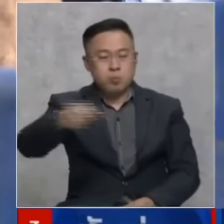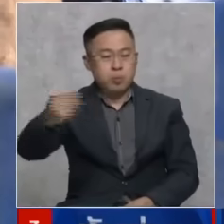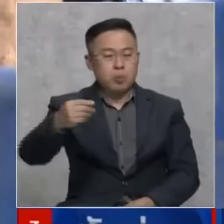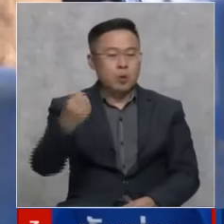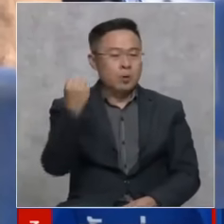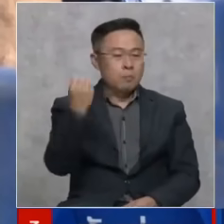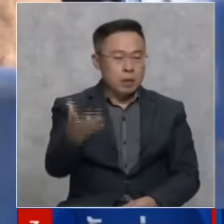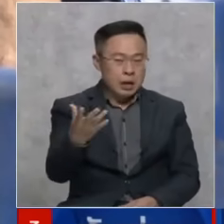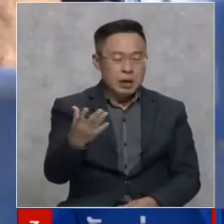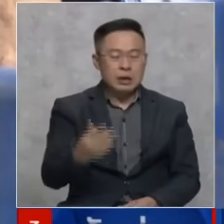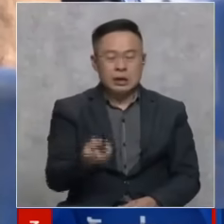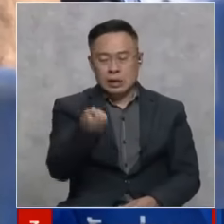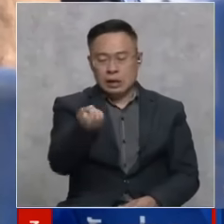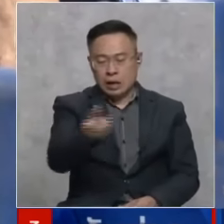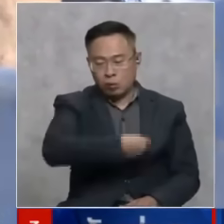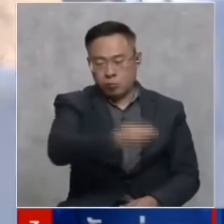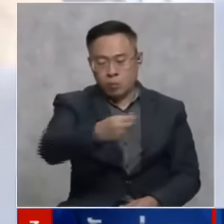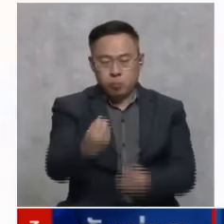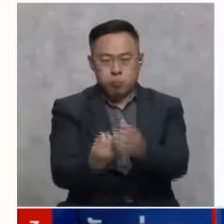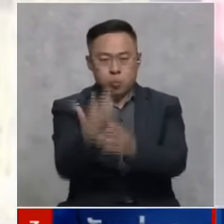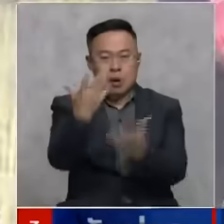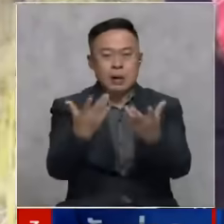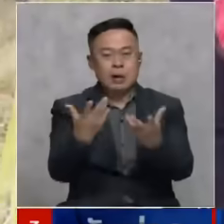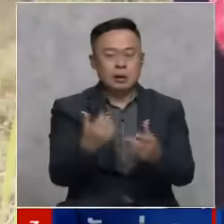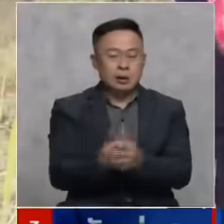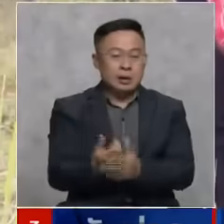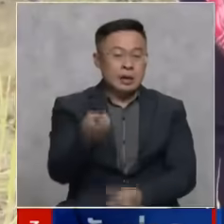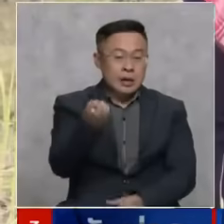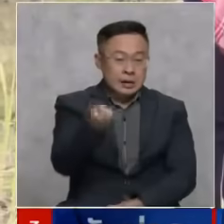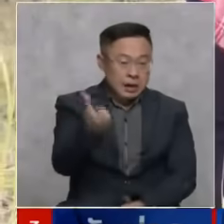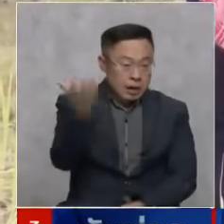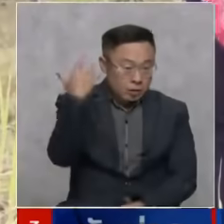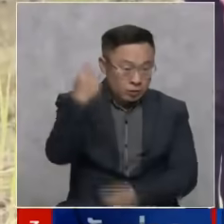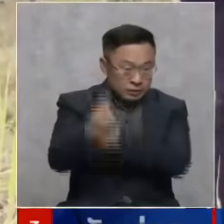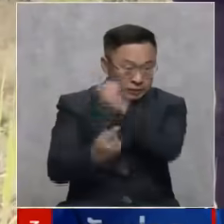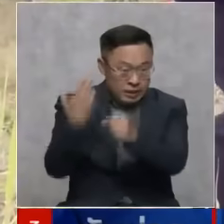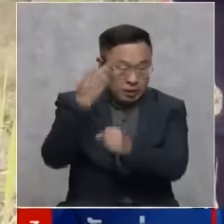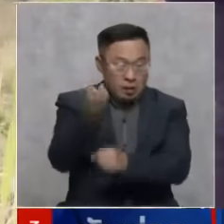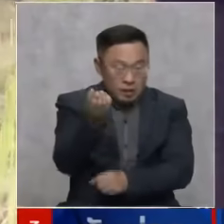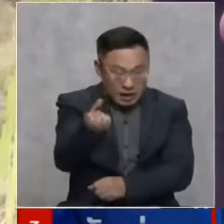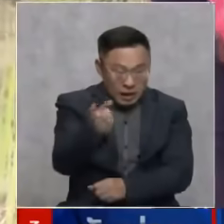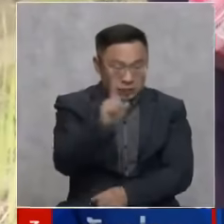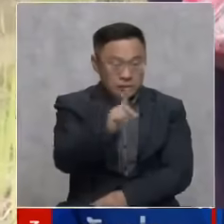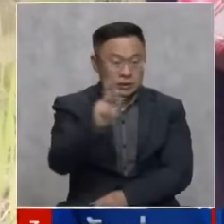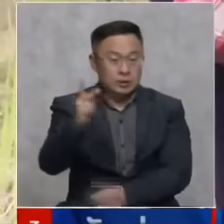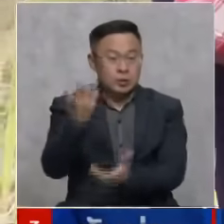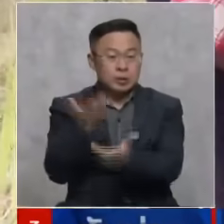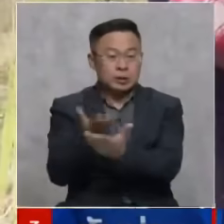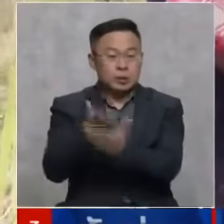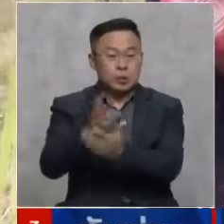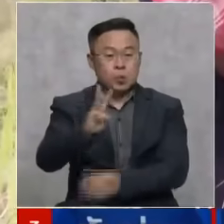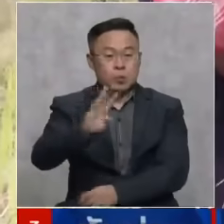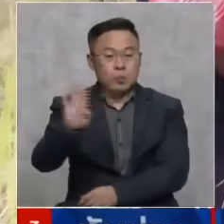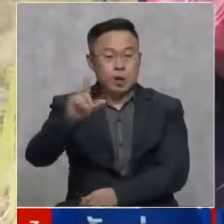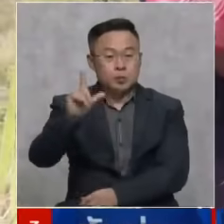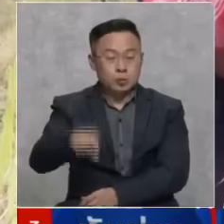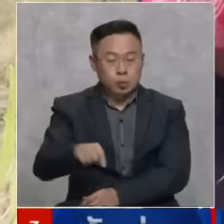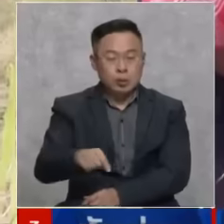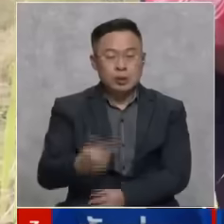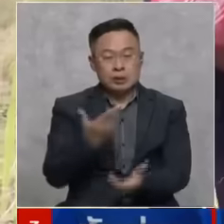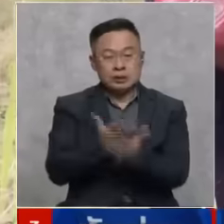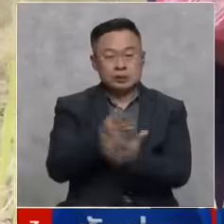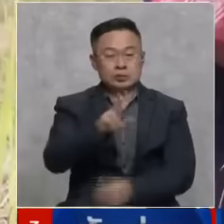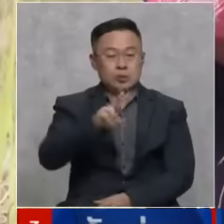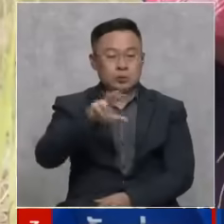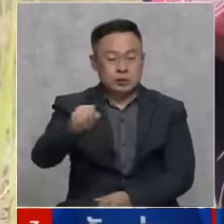ถะขายข้าวปีที่แล้วได้กิโลกรัมละ6บาทหนี้ก้อนโตที่เหลืออยู่อย่างน้อยต้องทยอยส่งไม่ต่ำกว่า10ปียังดีที่รั